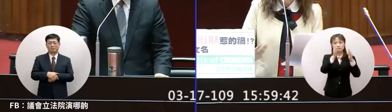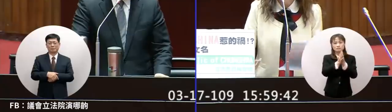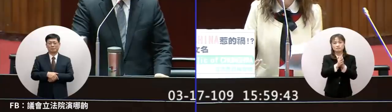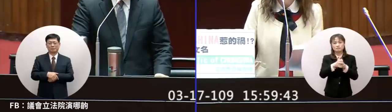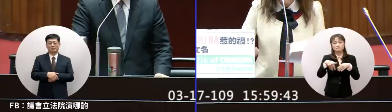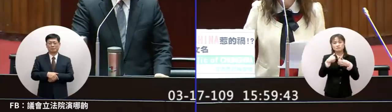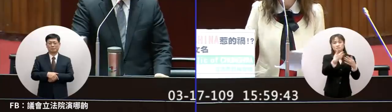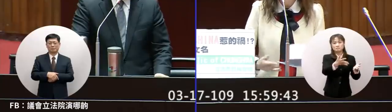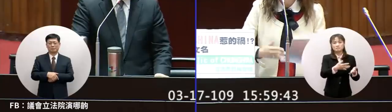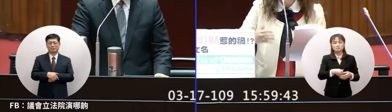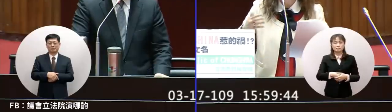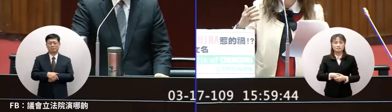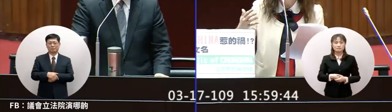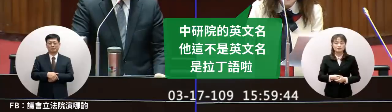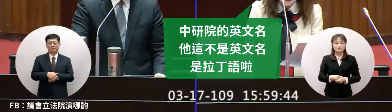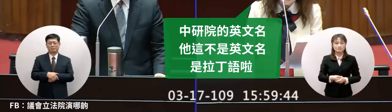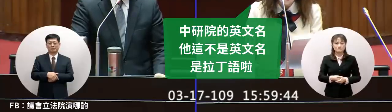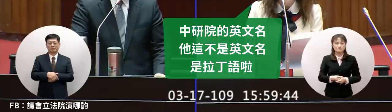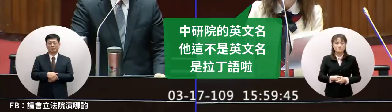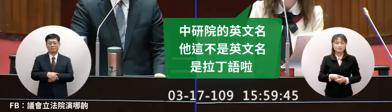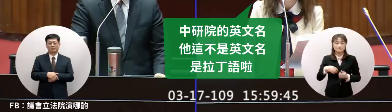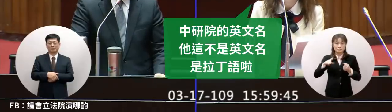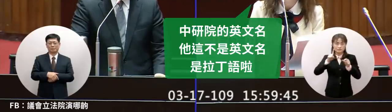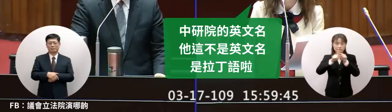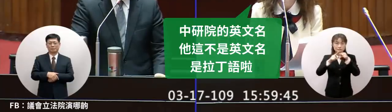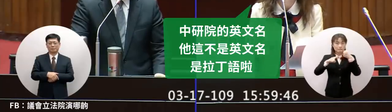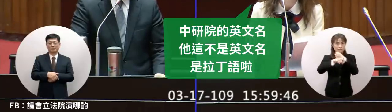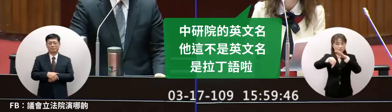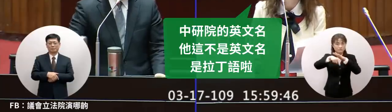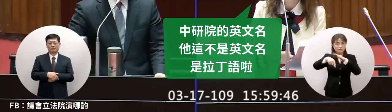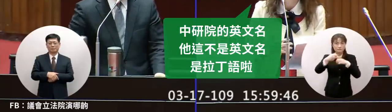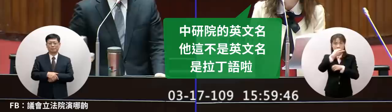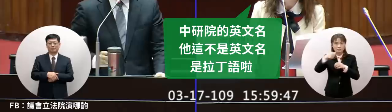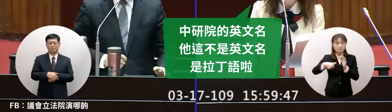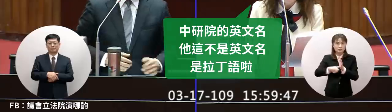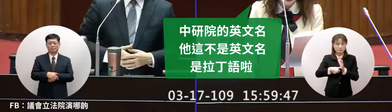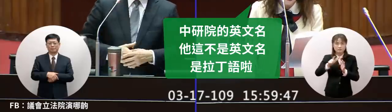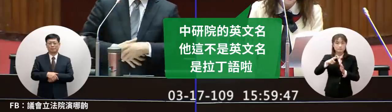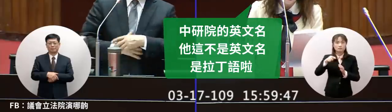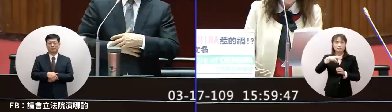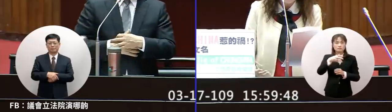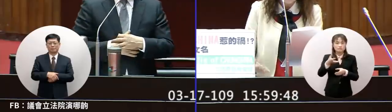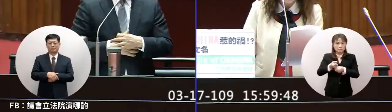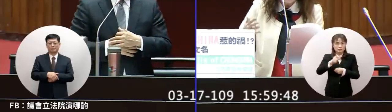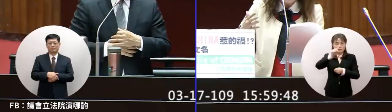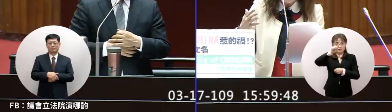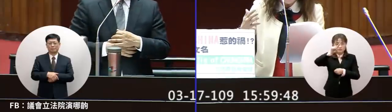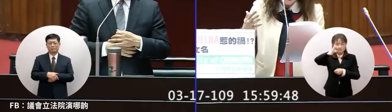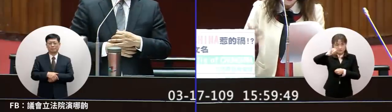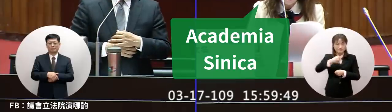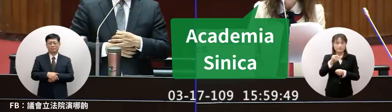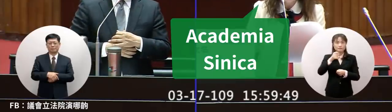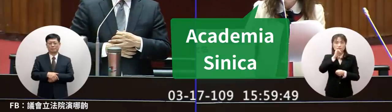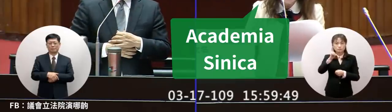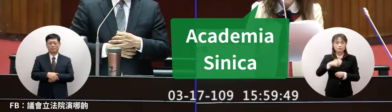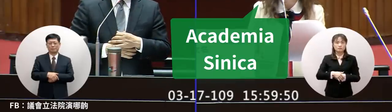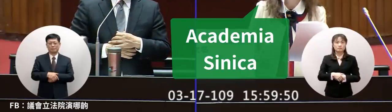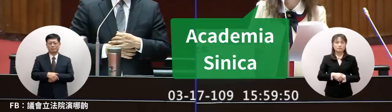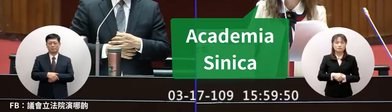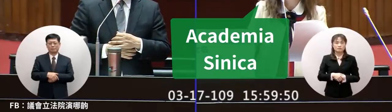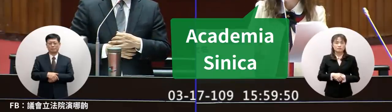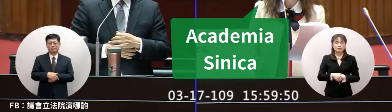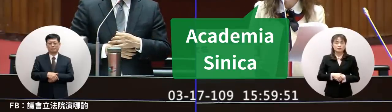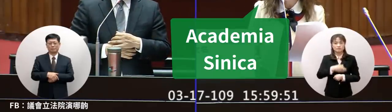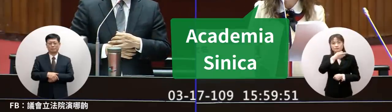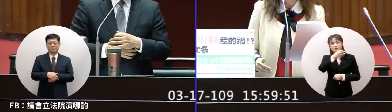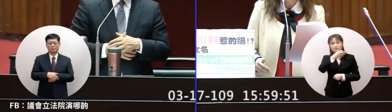啊！啊，啥呐？因为咱的这个中研院的英文名，伊这不是英文名，是拉丁语啊，吼，叫做